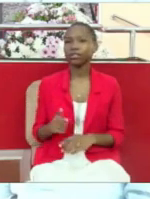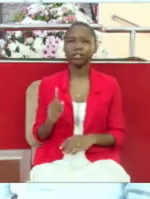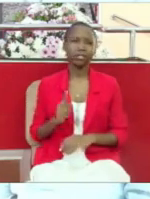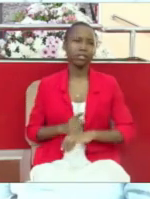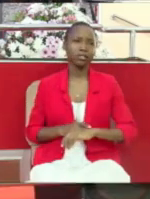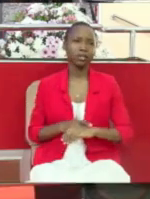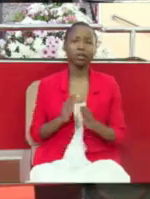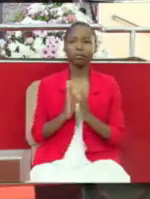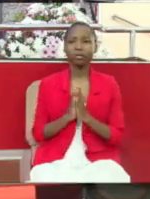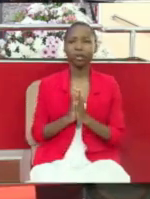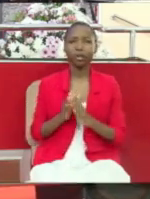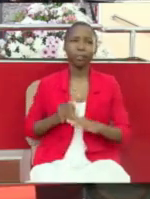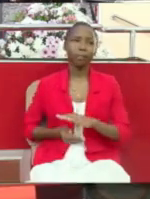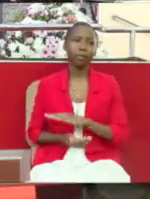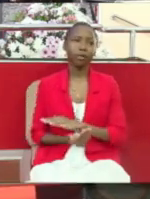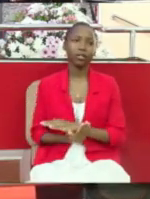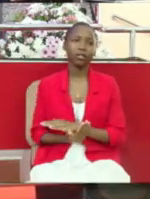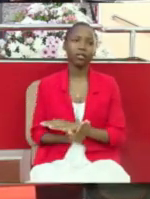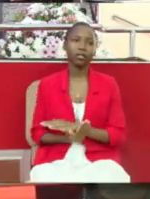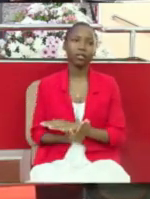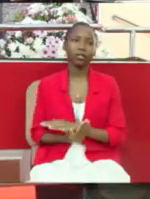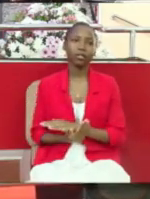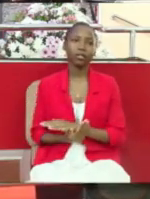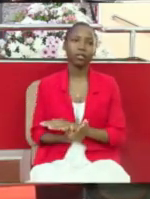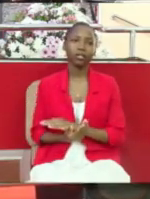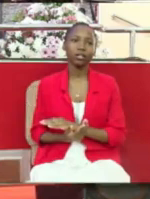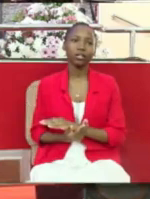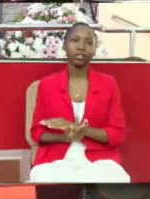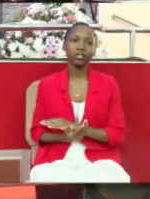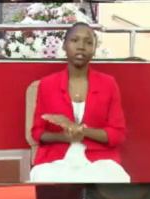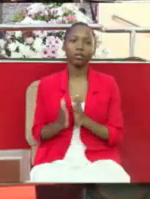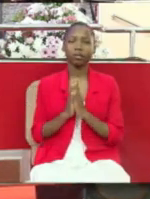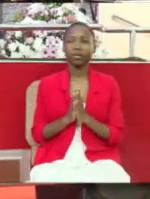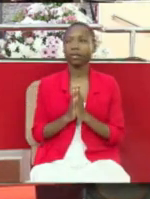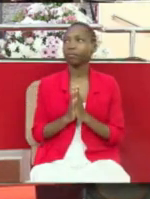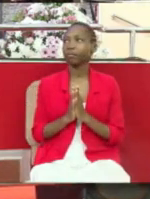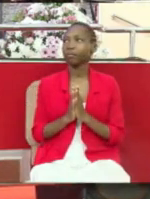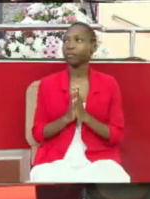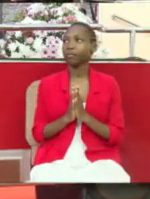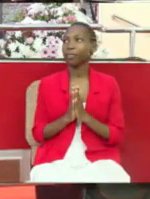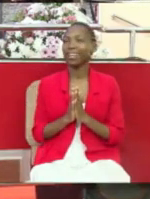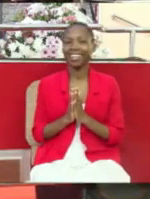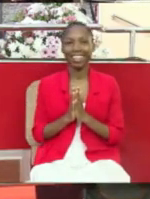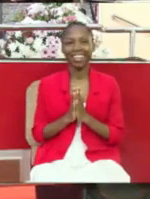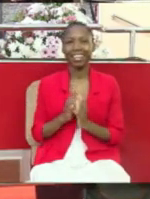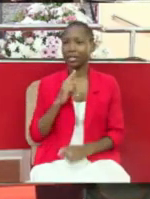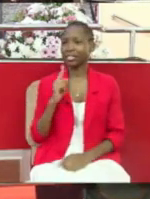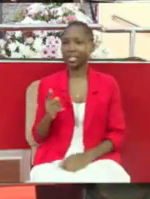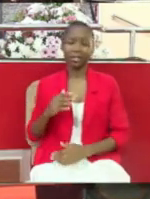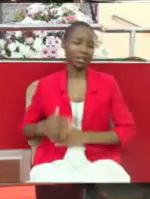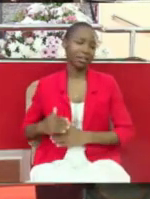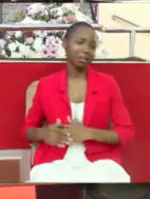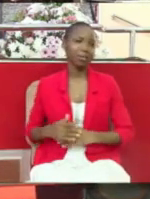Unaingia kwa matatu, kanga ya matatu kwa songa. Nani unaambia songe? Hapa tuna umeomba. Sasa jioni lazima uimbe hiyo